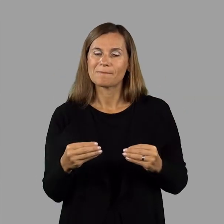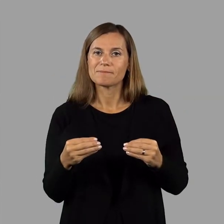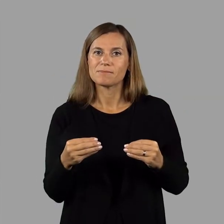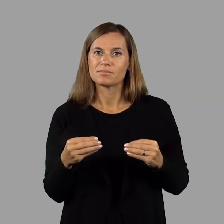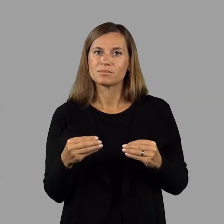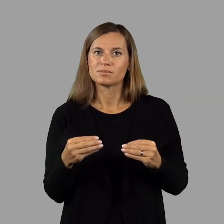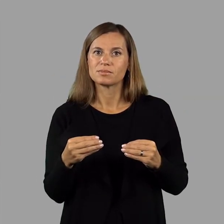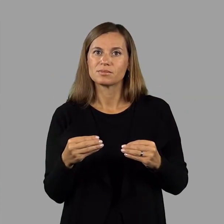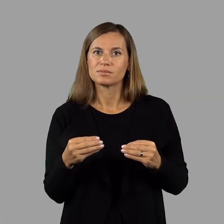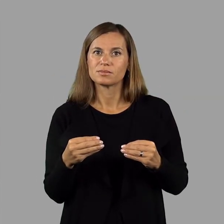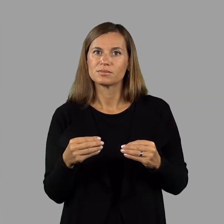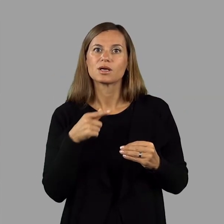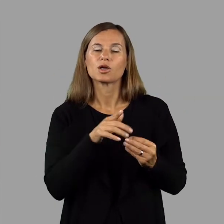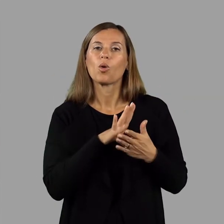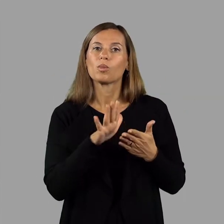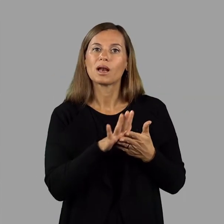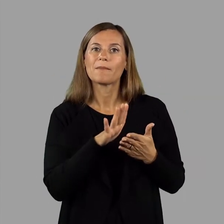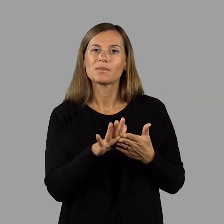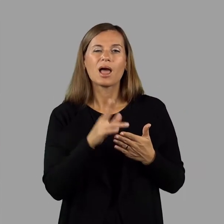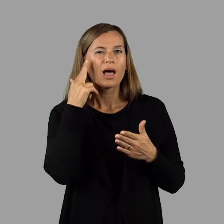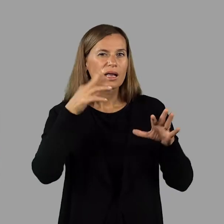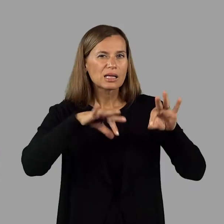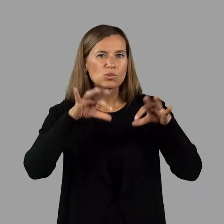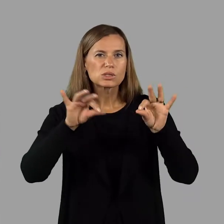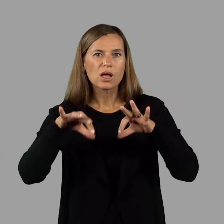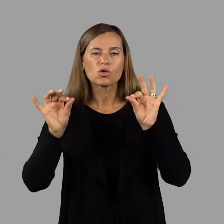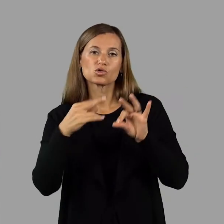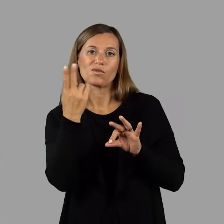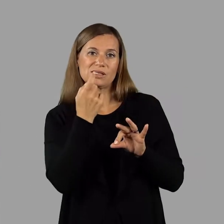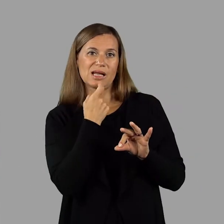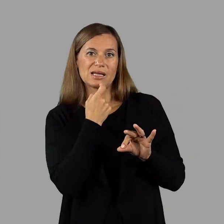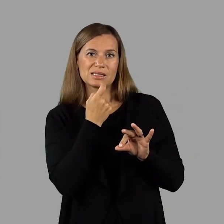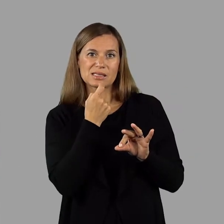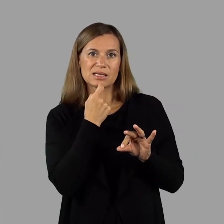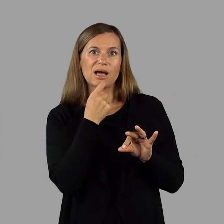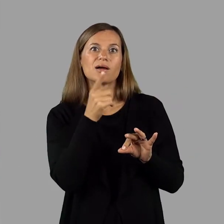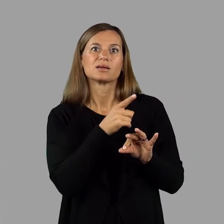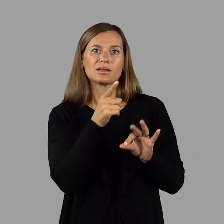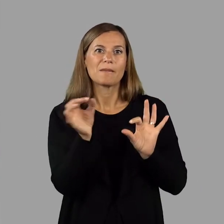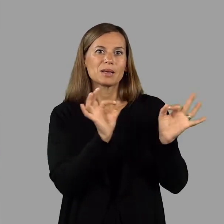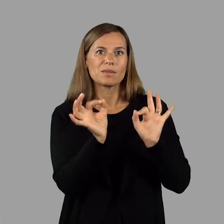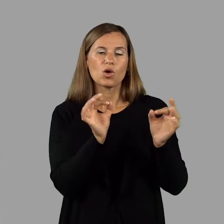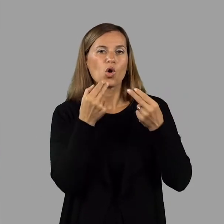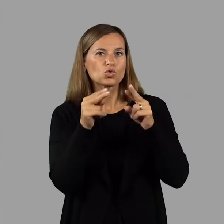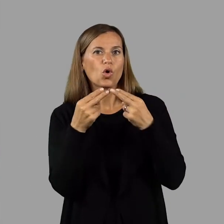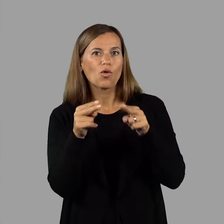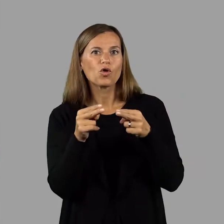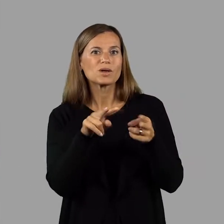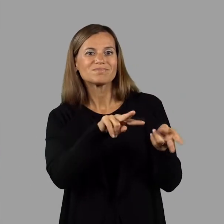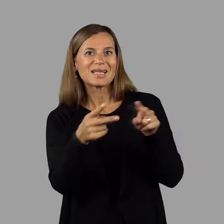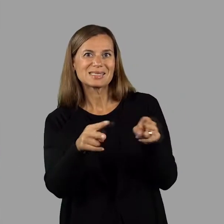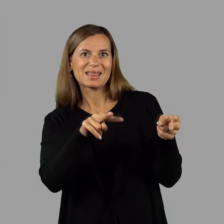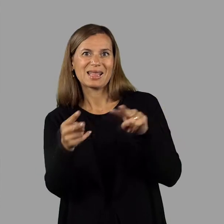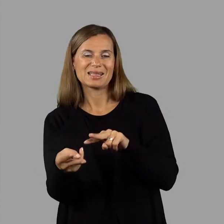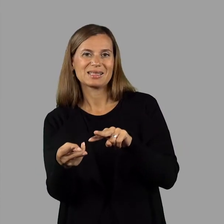sistem, ki uporablja razpoznavo slovenskega jezika in pripravljen odgovor sintetizira